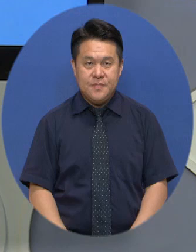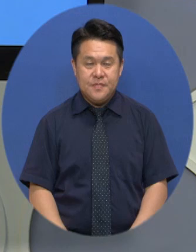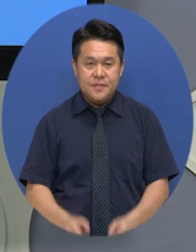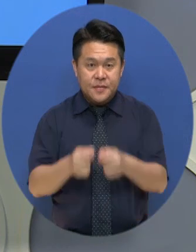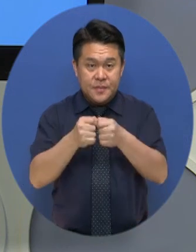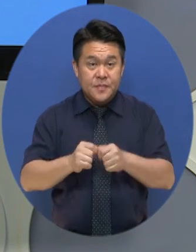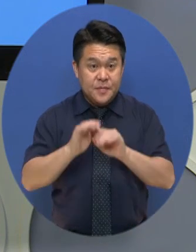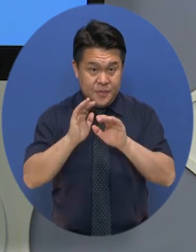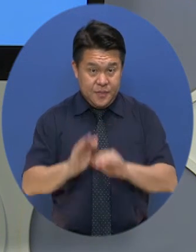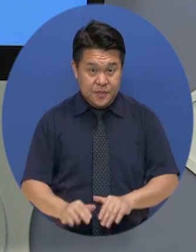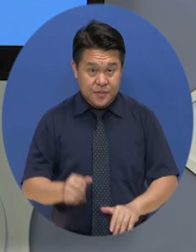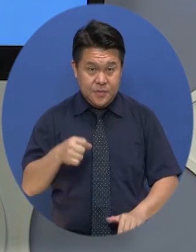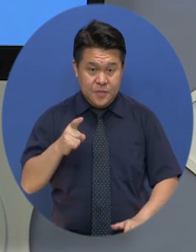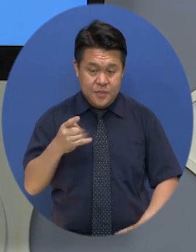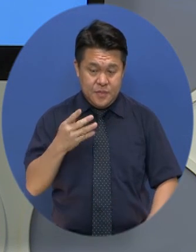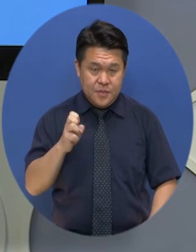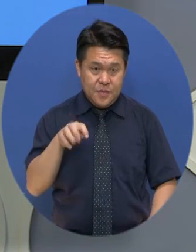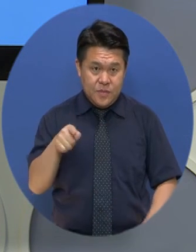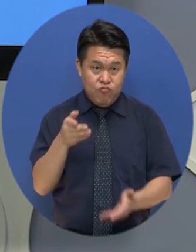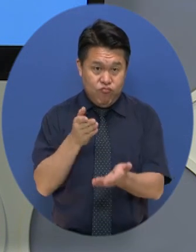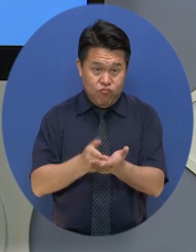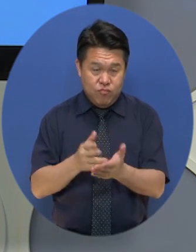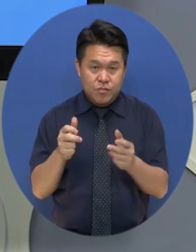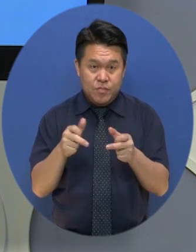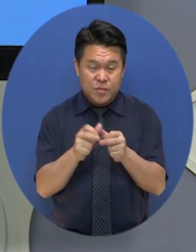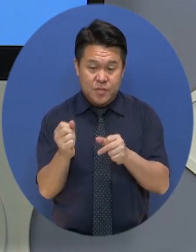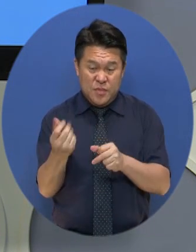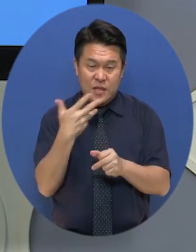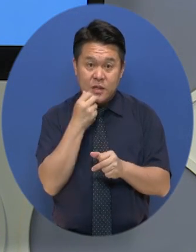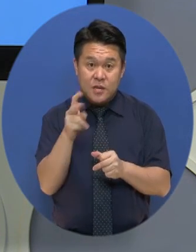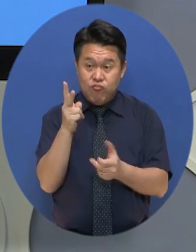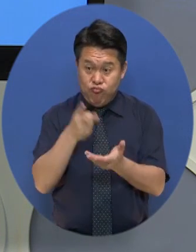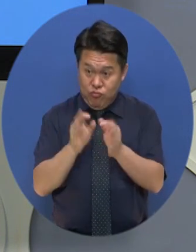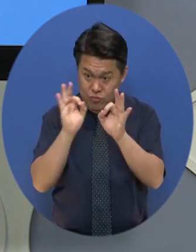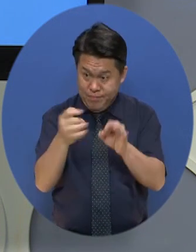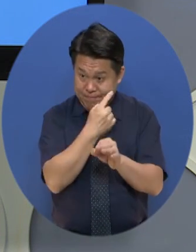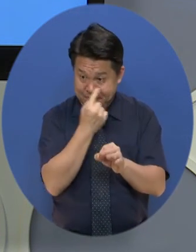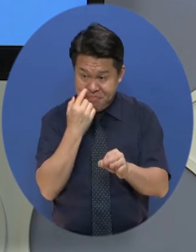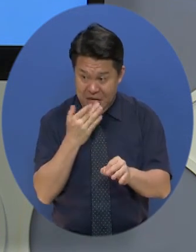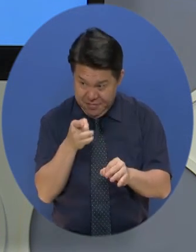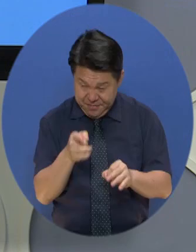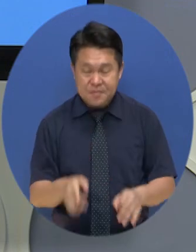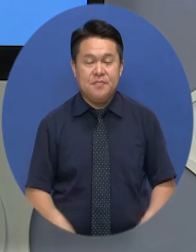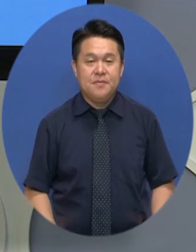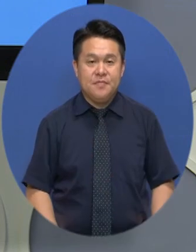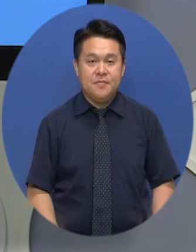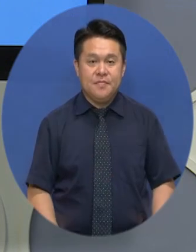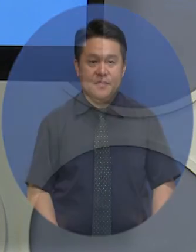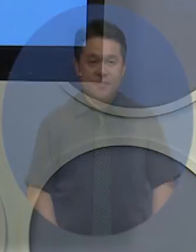이밖에 자세한 사항은 외 피어 뉴스 홈페이지와 장애인 신문 복제 탭이 뉴스를 통해 확인할 수 있습니다